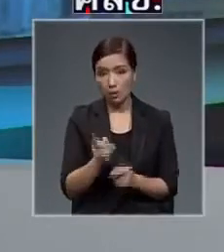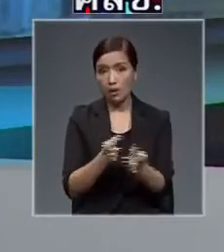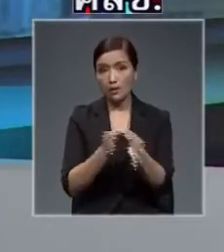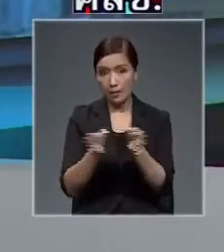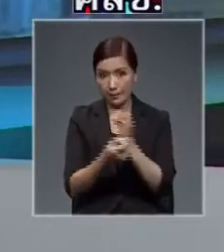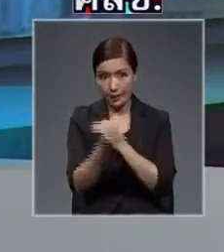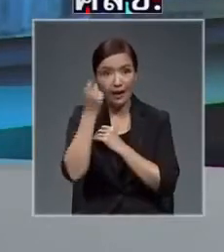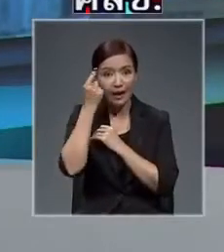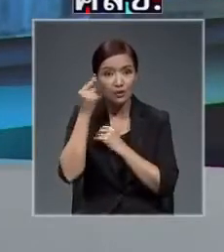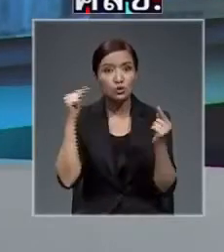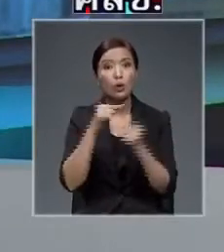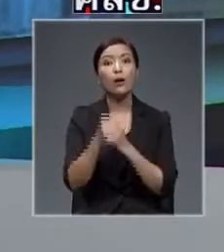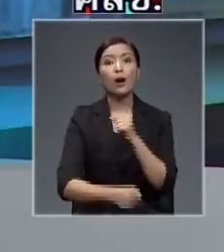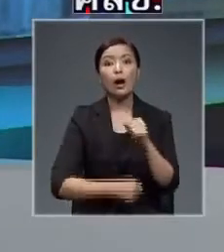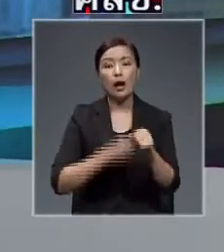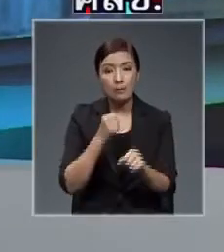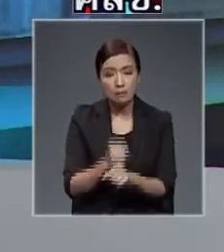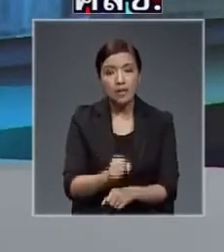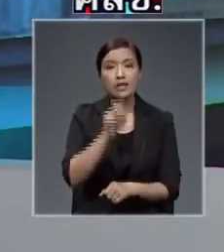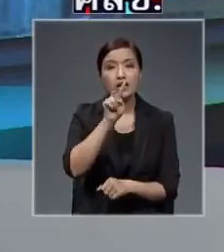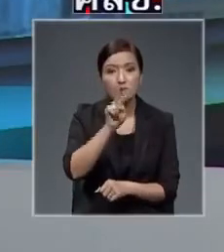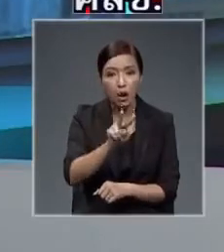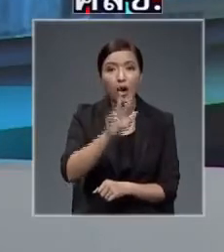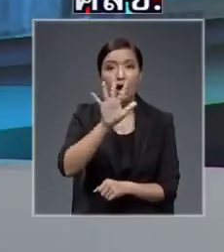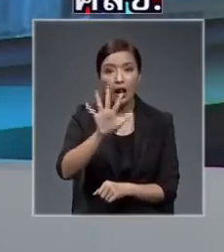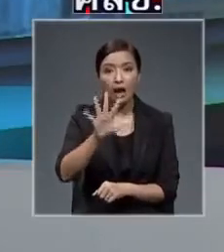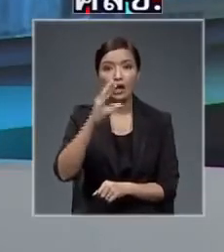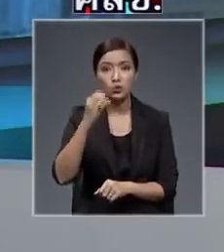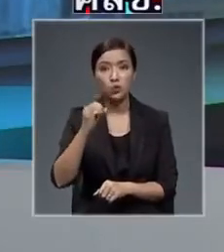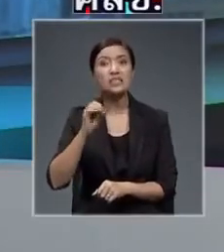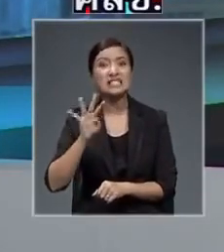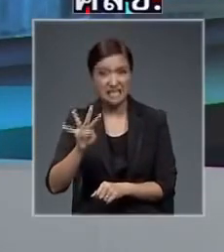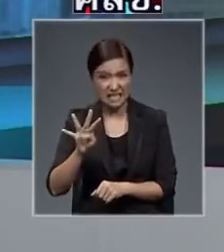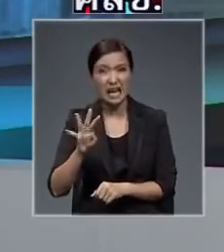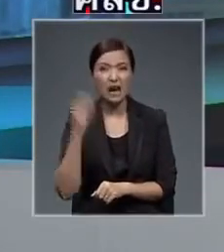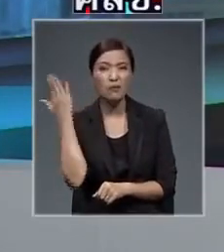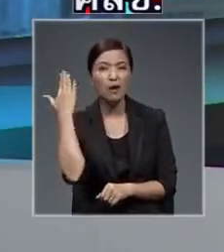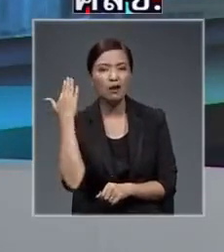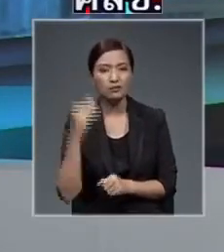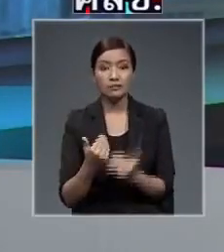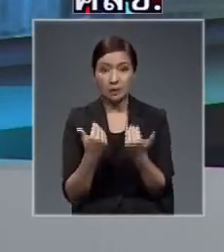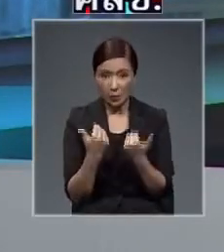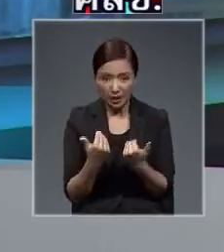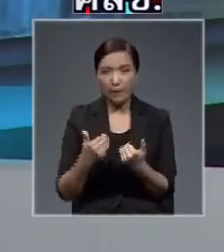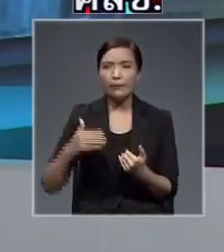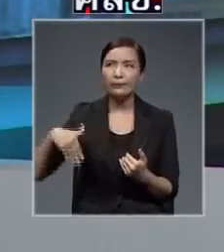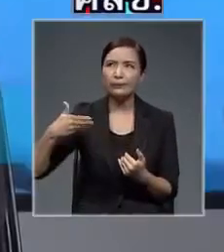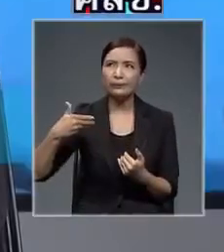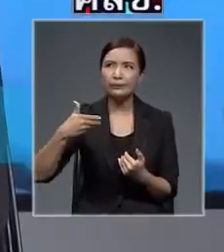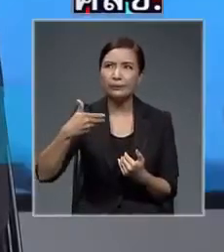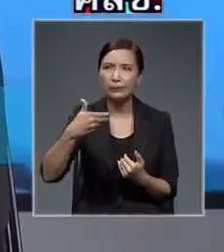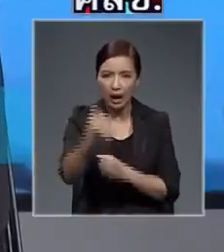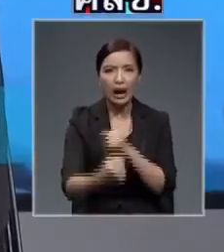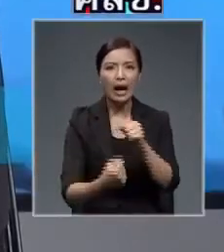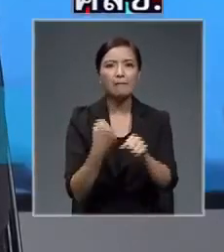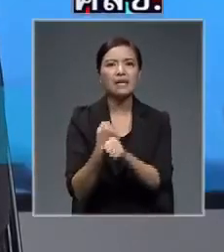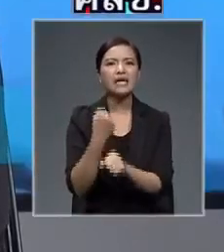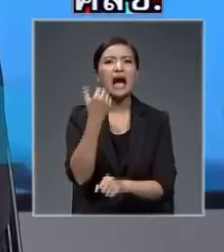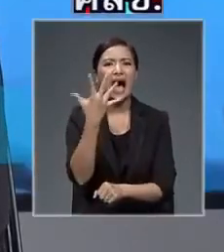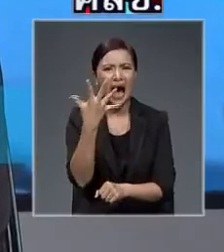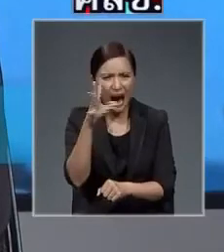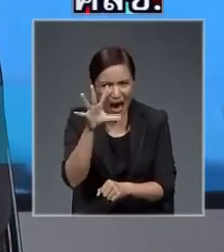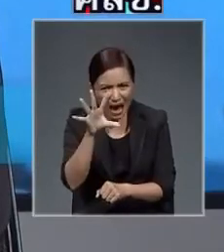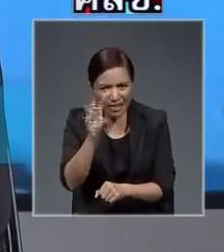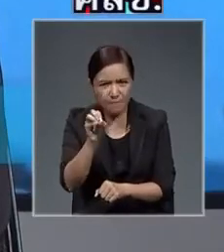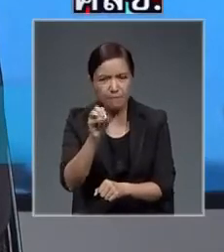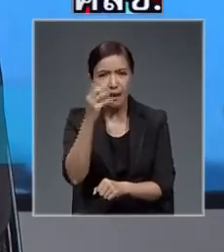คือปี2504ที่ตั้งไว้นะคะอันนี้เป็น50ปีผ่านมานะคะค่าของเงินมูล